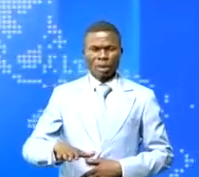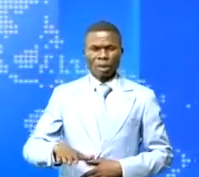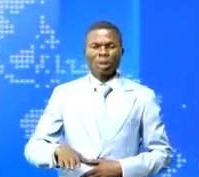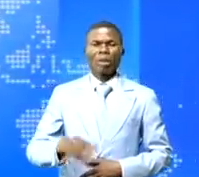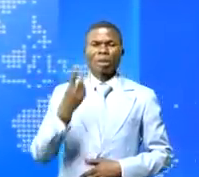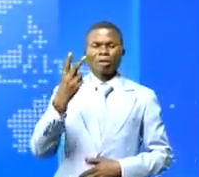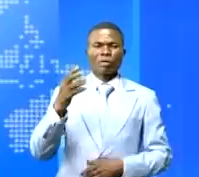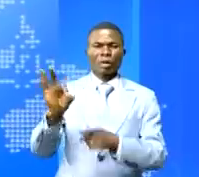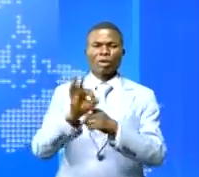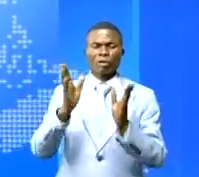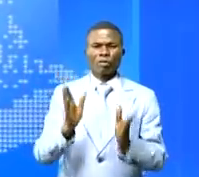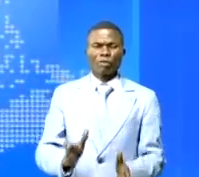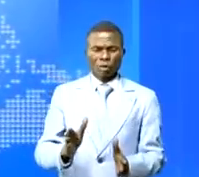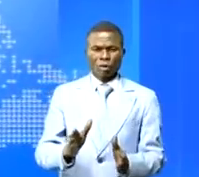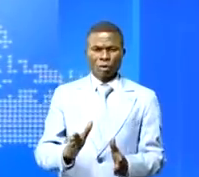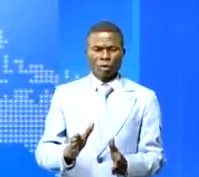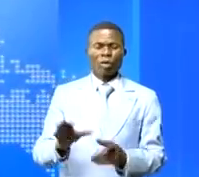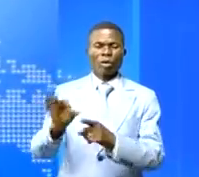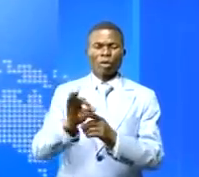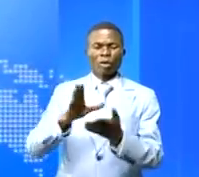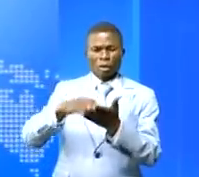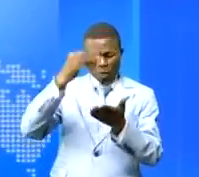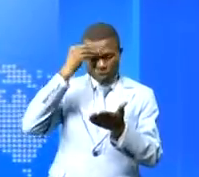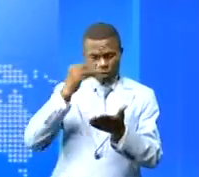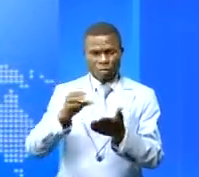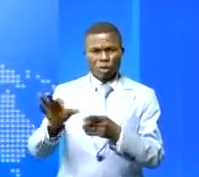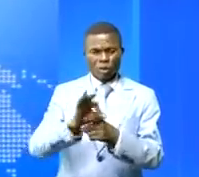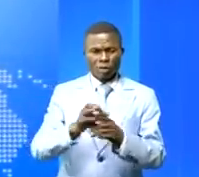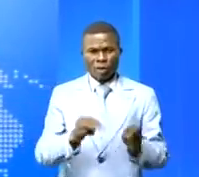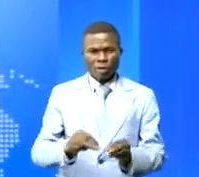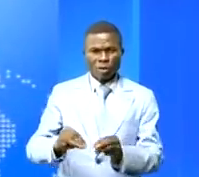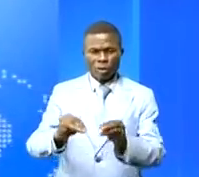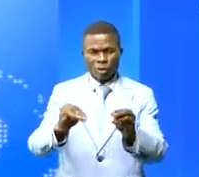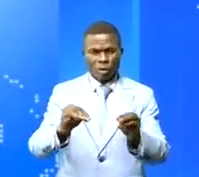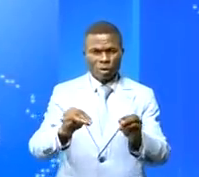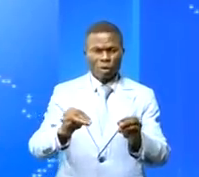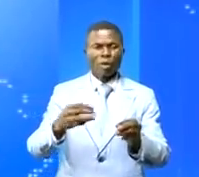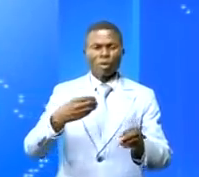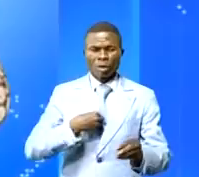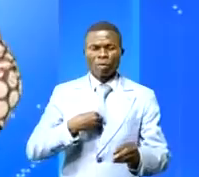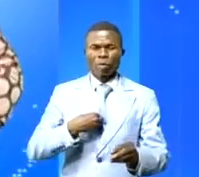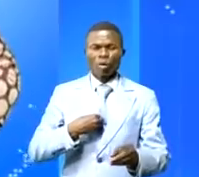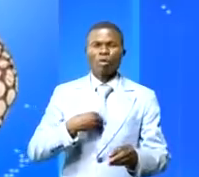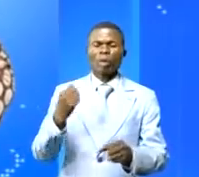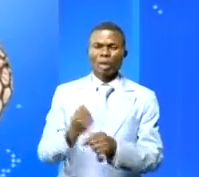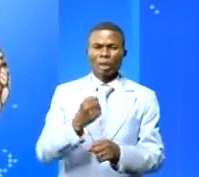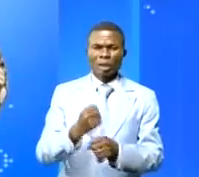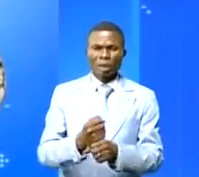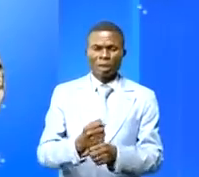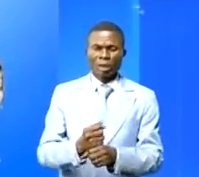20 formateurs des formateurs suivent une formation en méthodologie dénommée « J'irai mieux pour